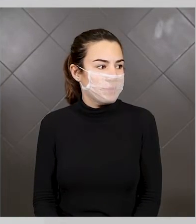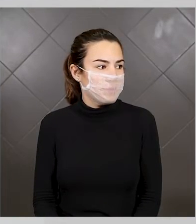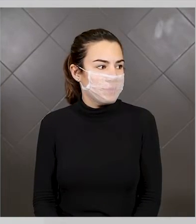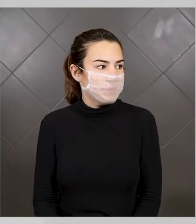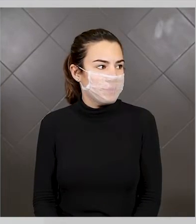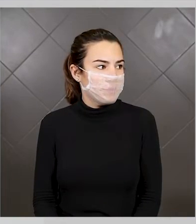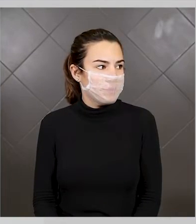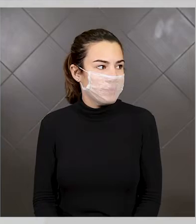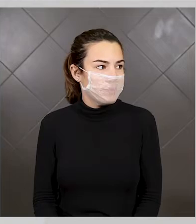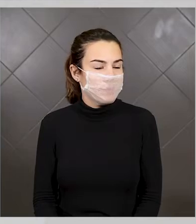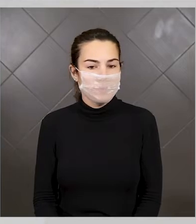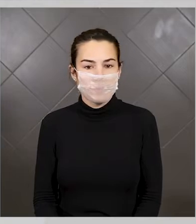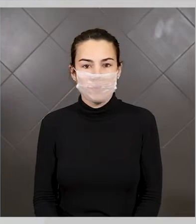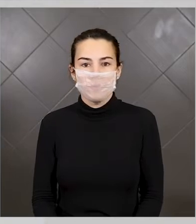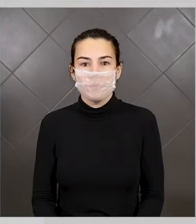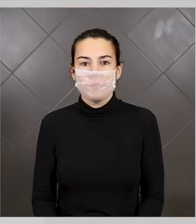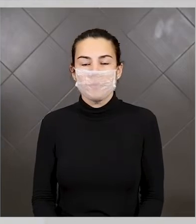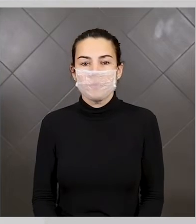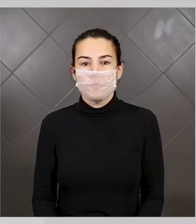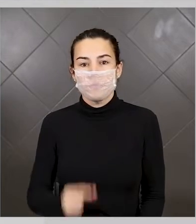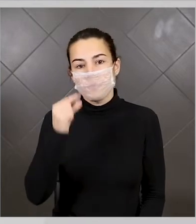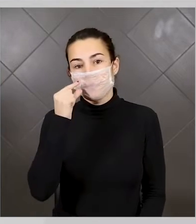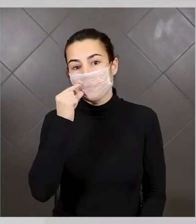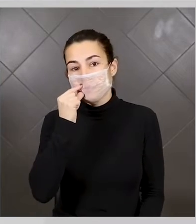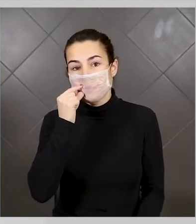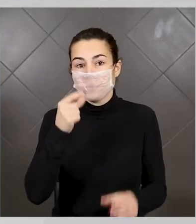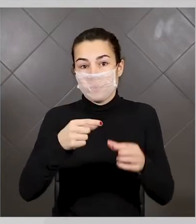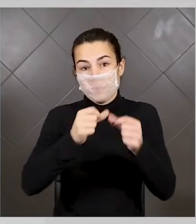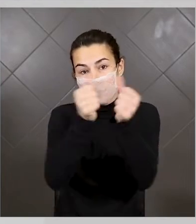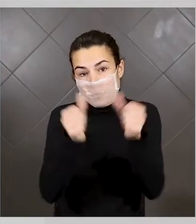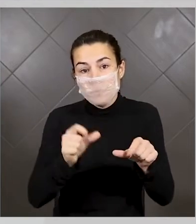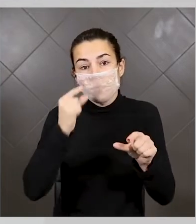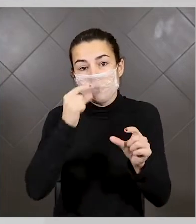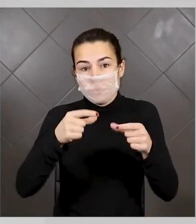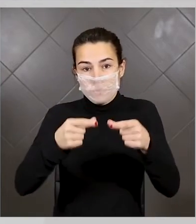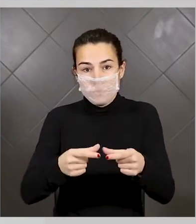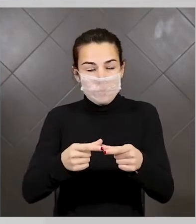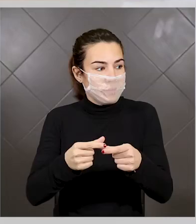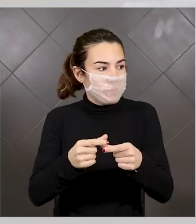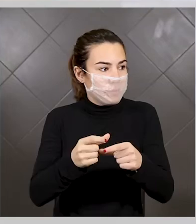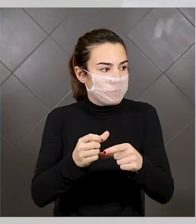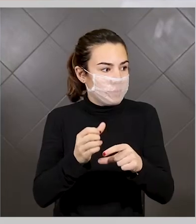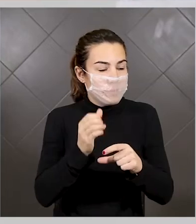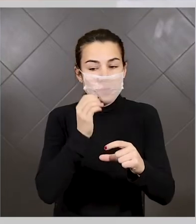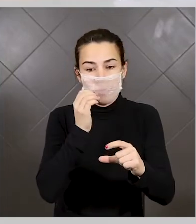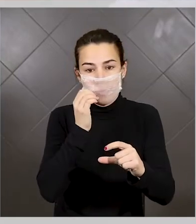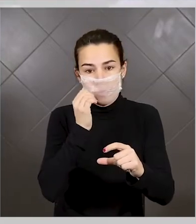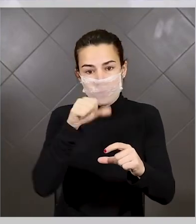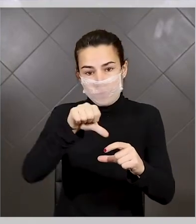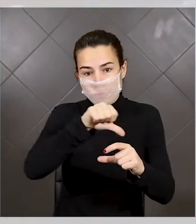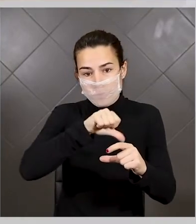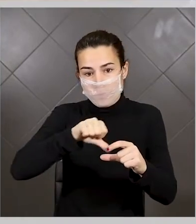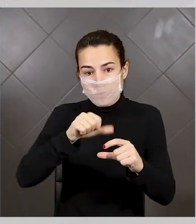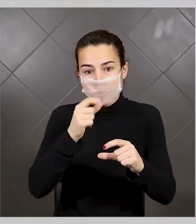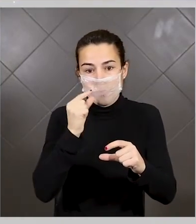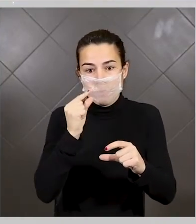I ara, una vegada tenim l'espumós a punt, el que fem és abocar una mica de a sobre